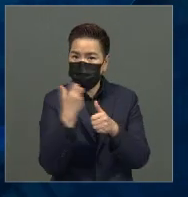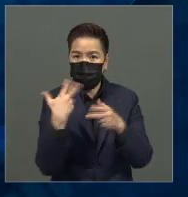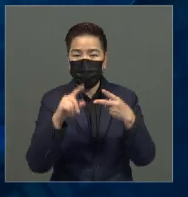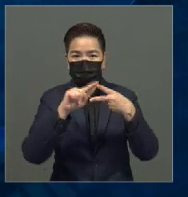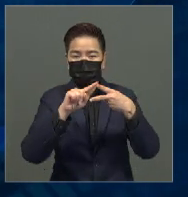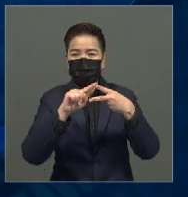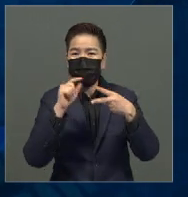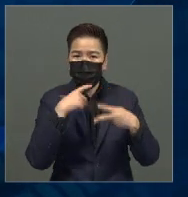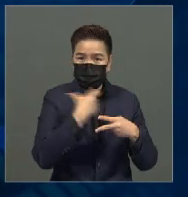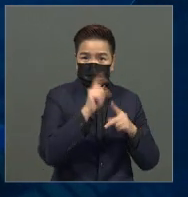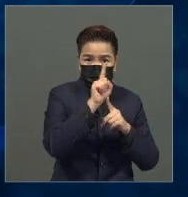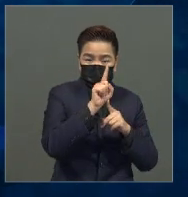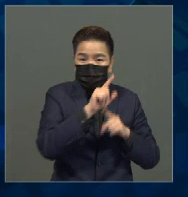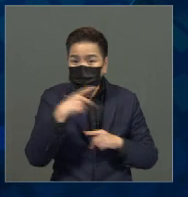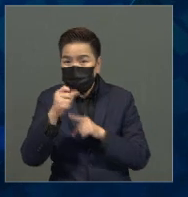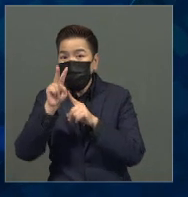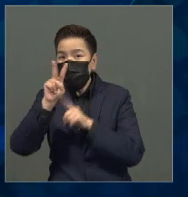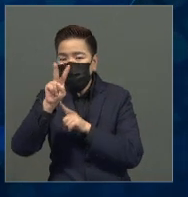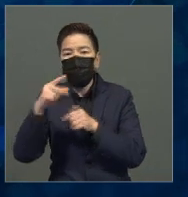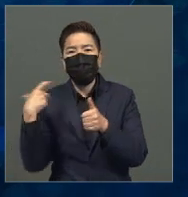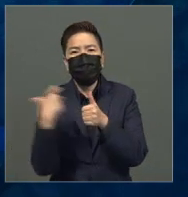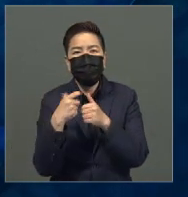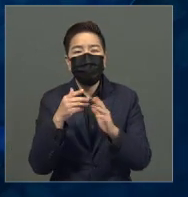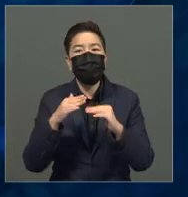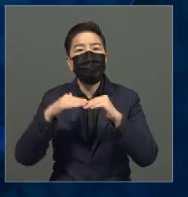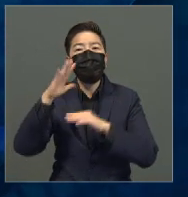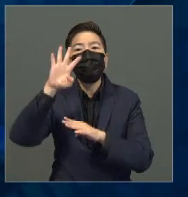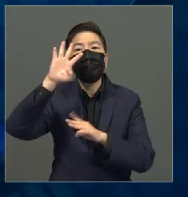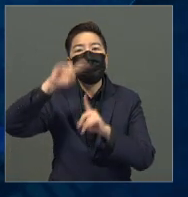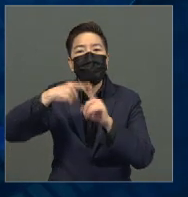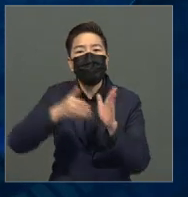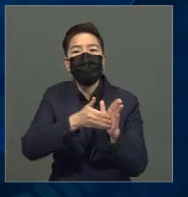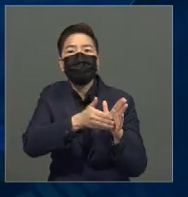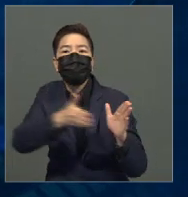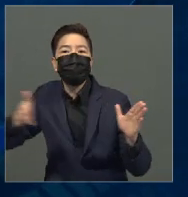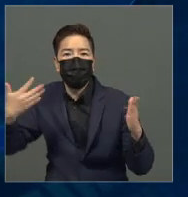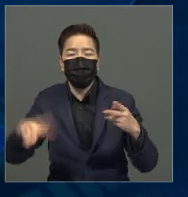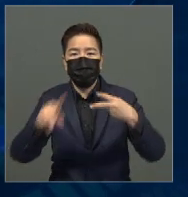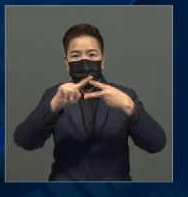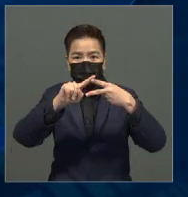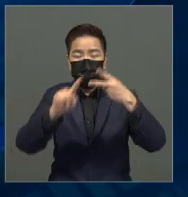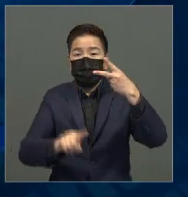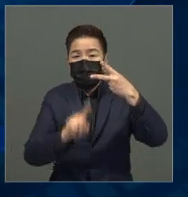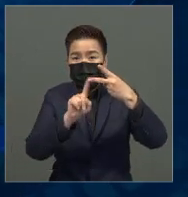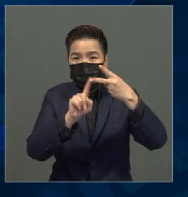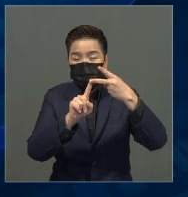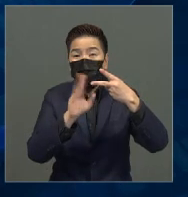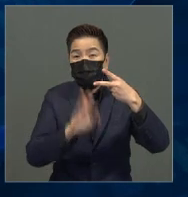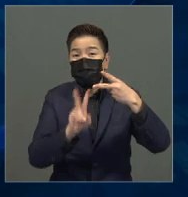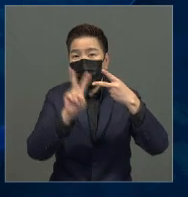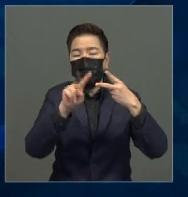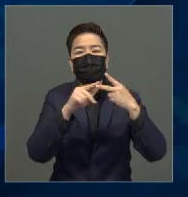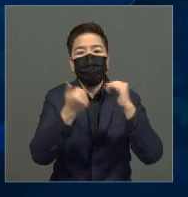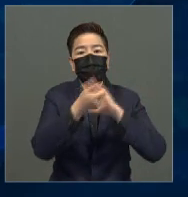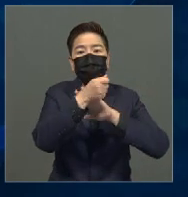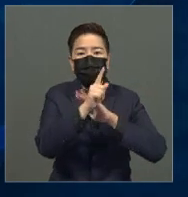เข็มสุดท้ายคือเข็มที่ 2เนี่ยฉีดระยะเวลาเกิน 4เดือนนะคะกับอีกรายนึงเป็นไรที่ 2เนี่ย